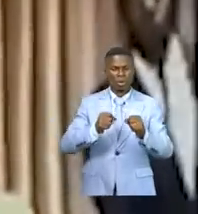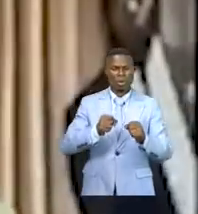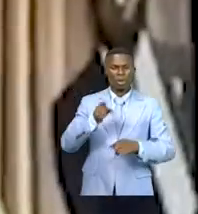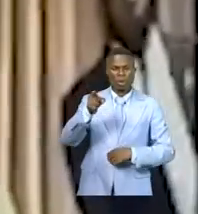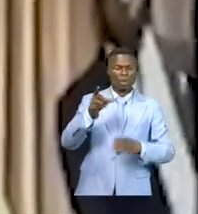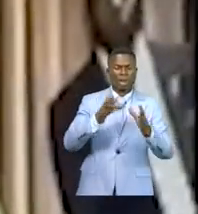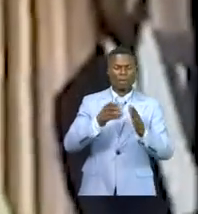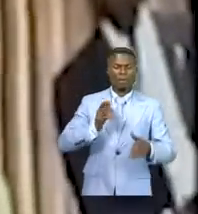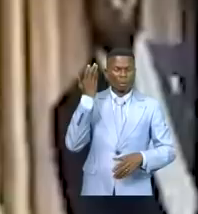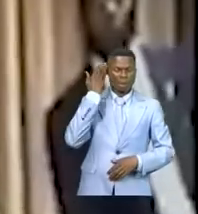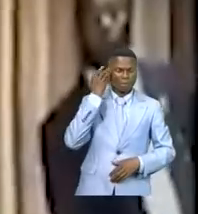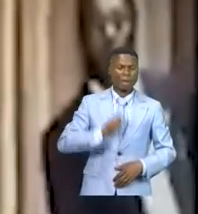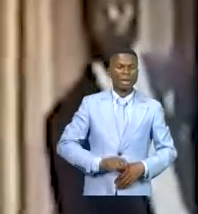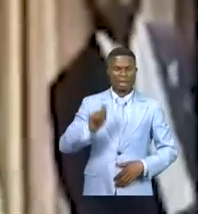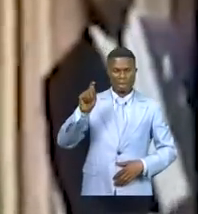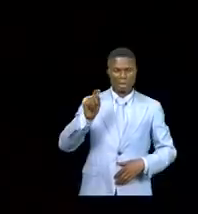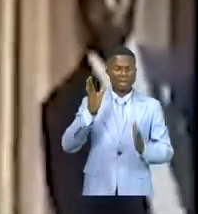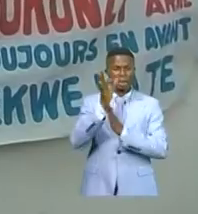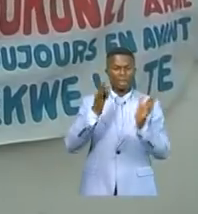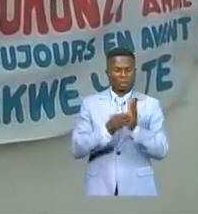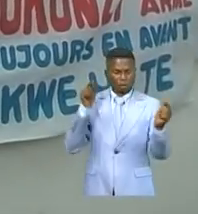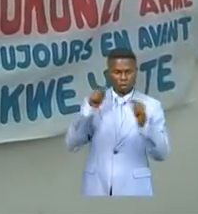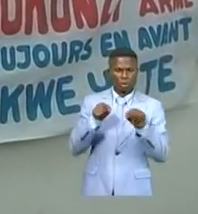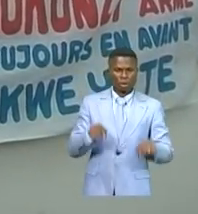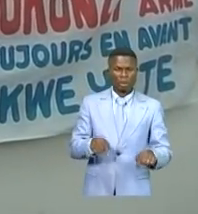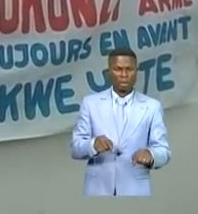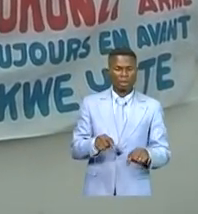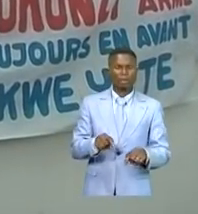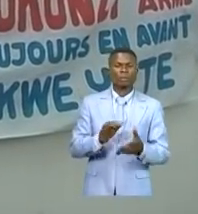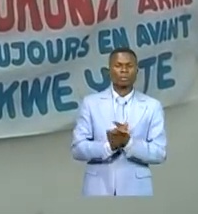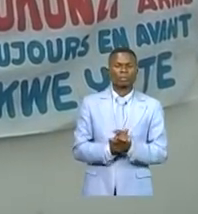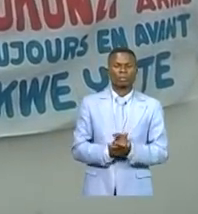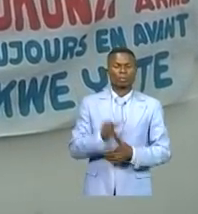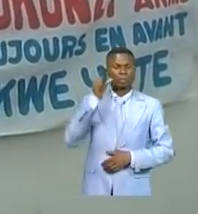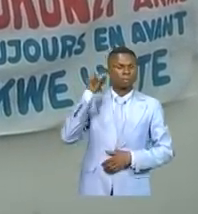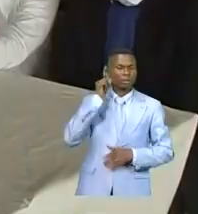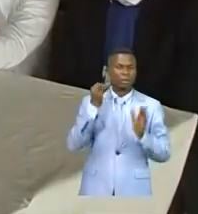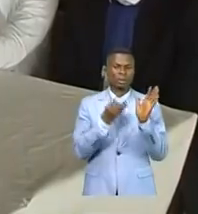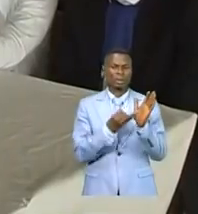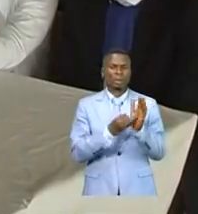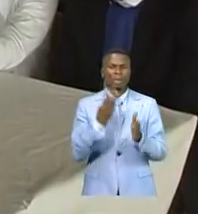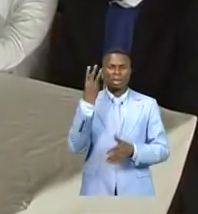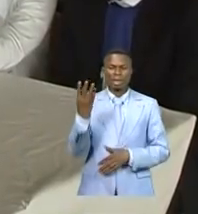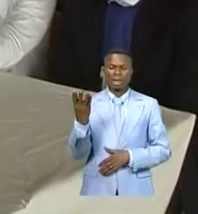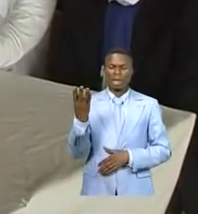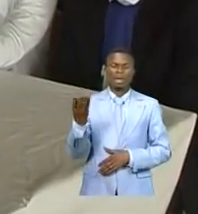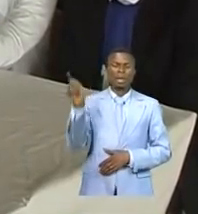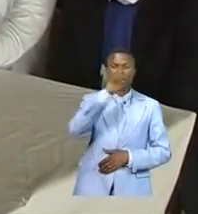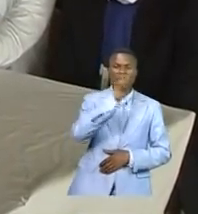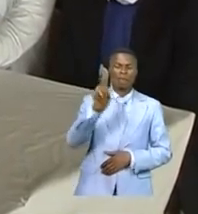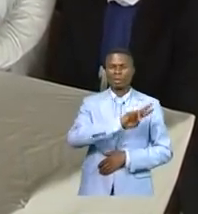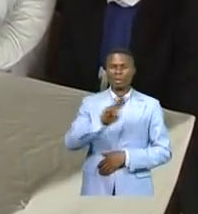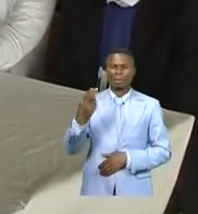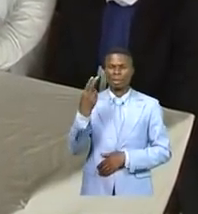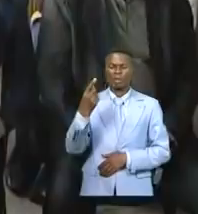et continue à parler de lui jusqu'à ses jours. Pas plus tard qu'hier, dimanche 4 avril 2021,